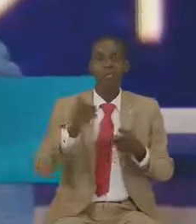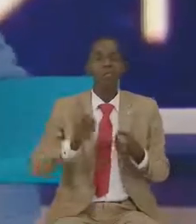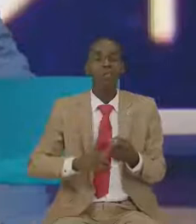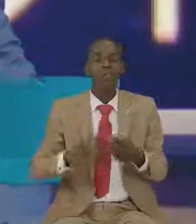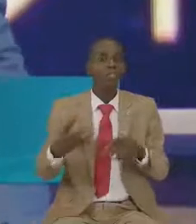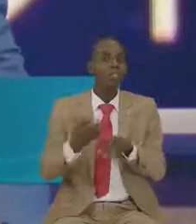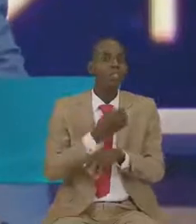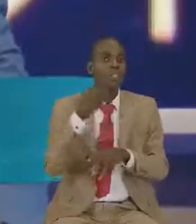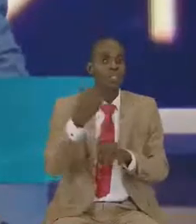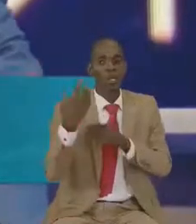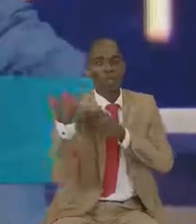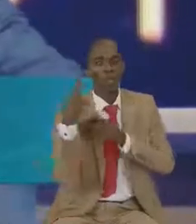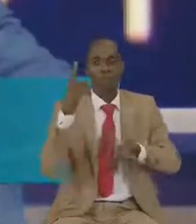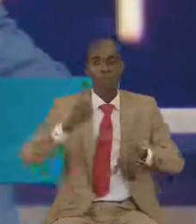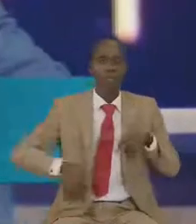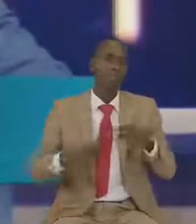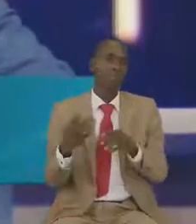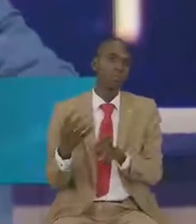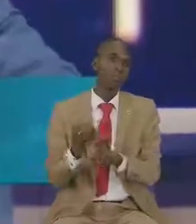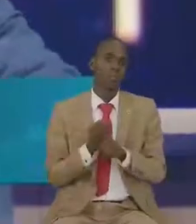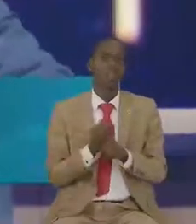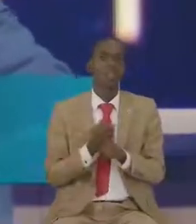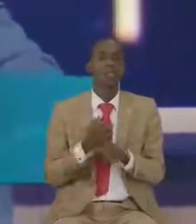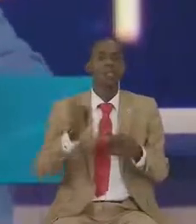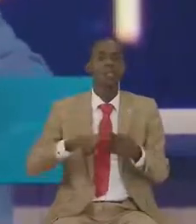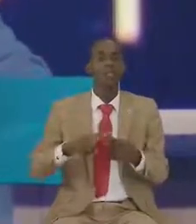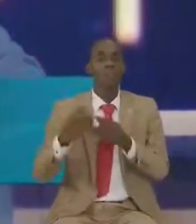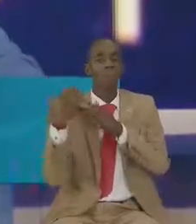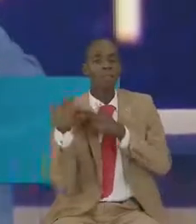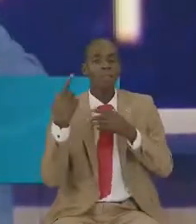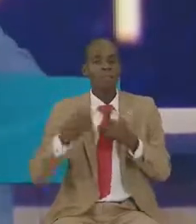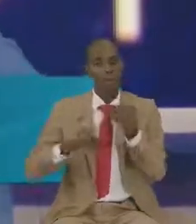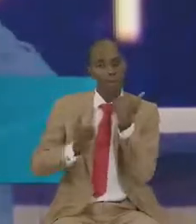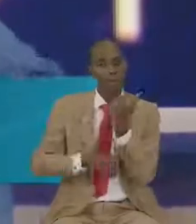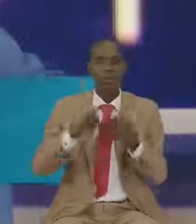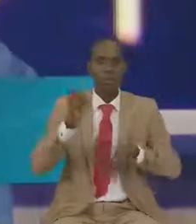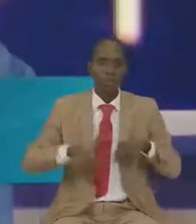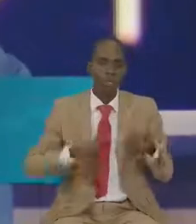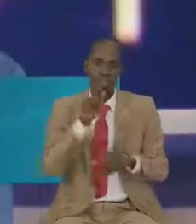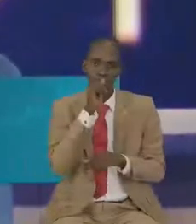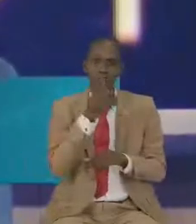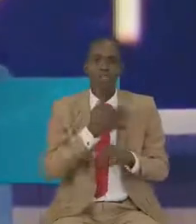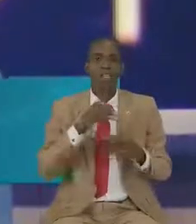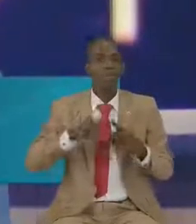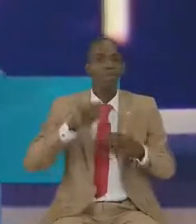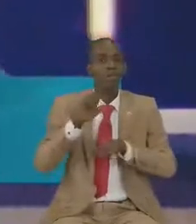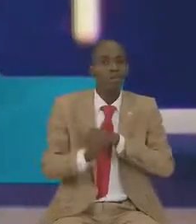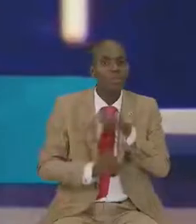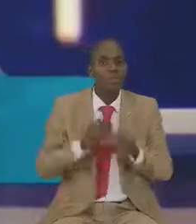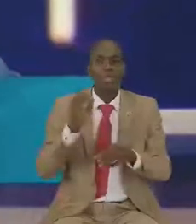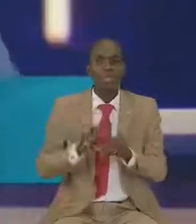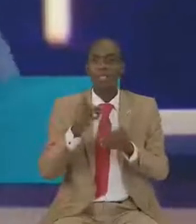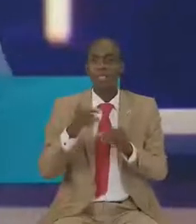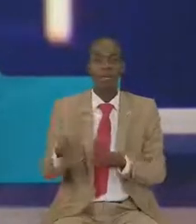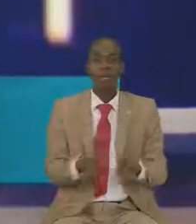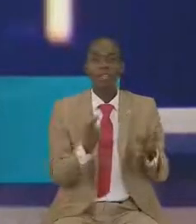votre substitut pour porter le fardeau que vous ne pouvez pas porter, pour porter la punition que vous